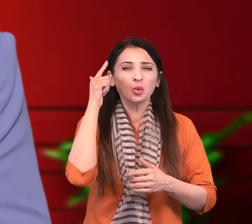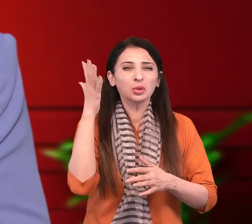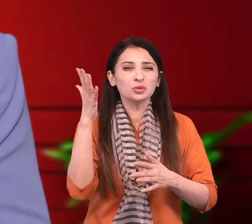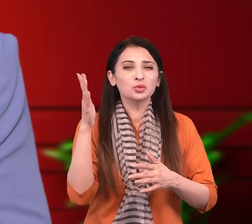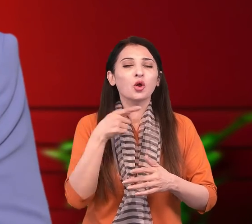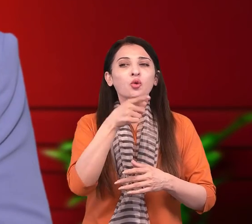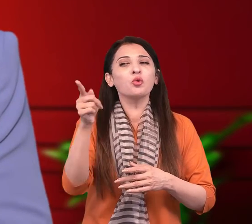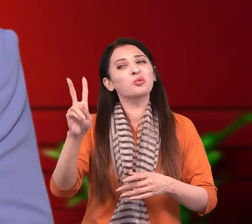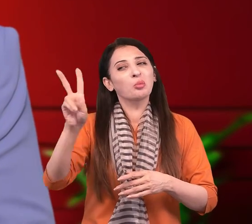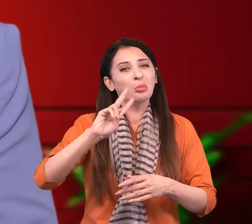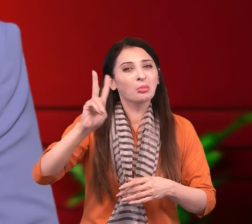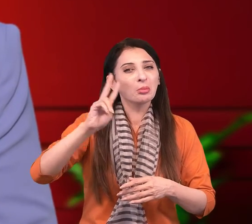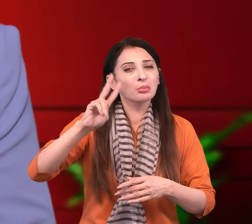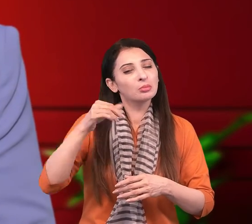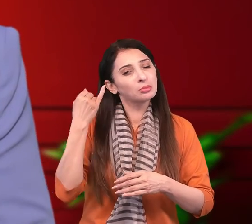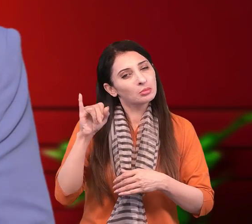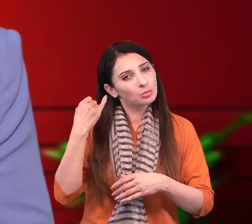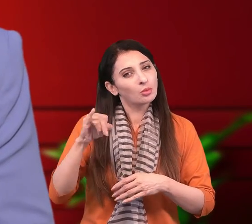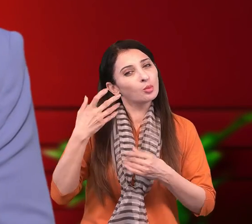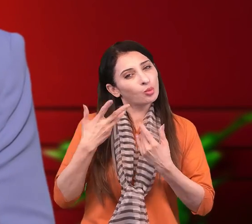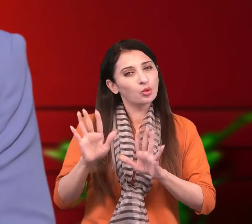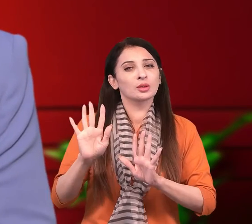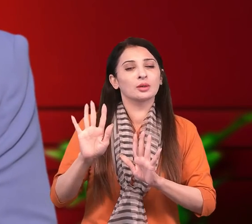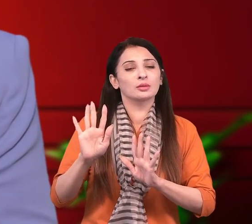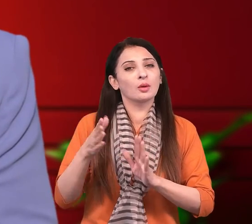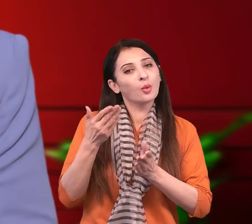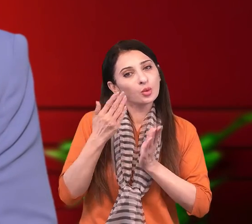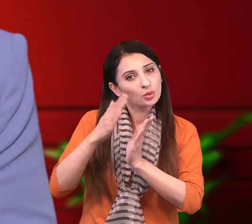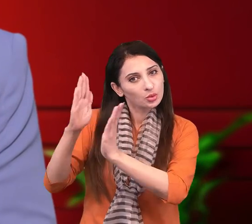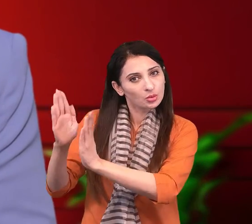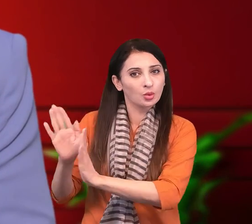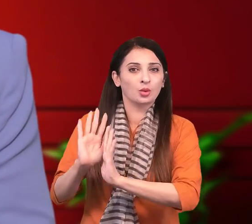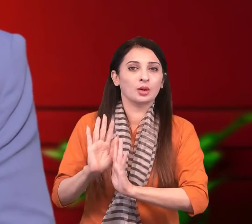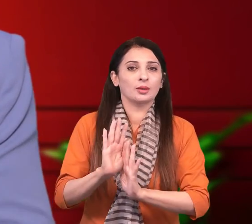विदाउट रियली बीइंग टू